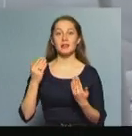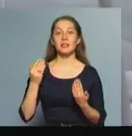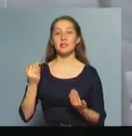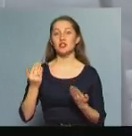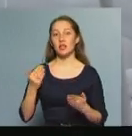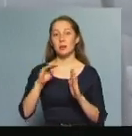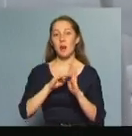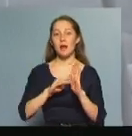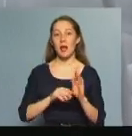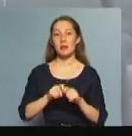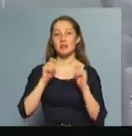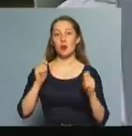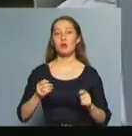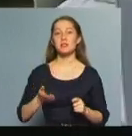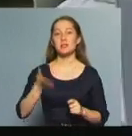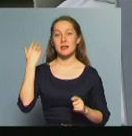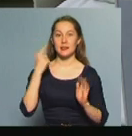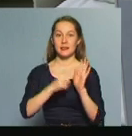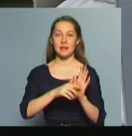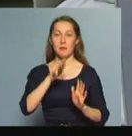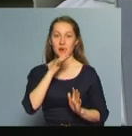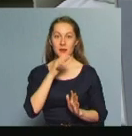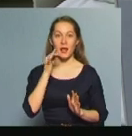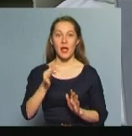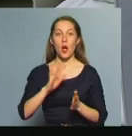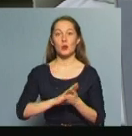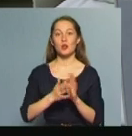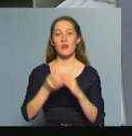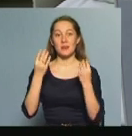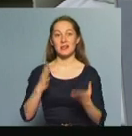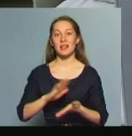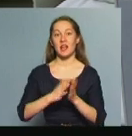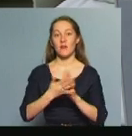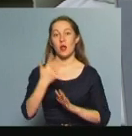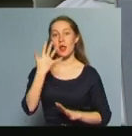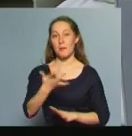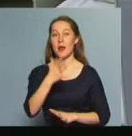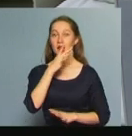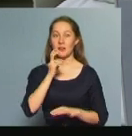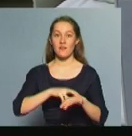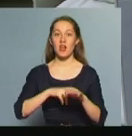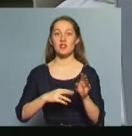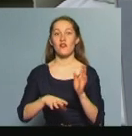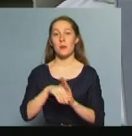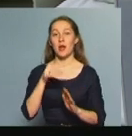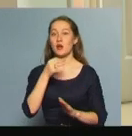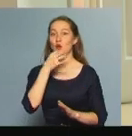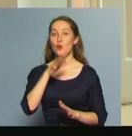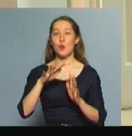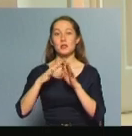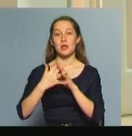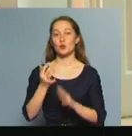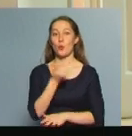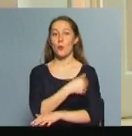программу запустили 7 лет назад. Условия проекта простые. Договор на 5 лет. Врач выбирает для работы любую сельскую